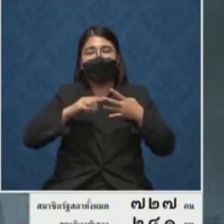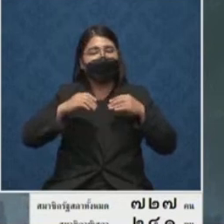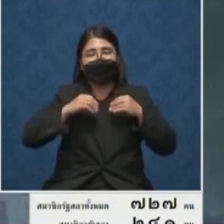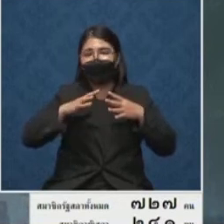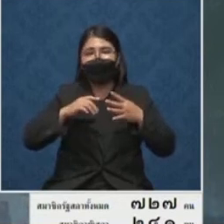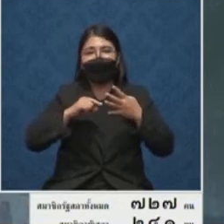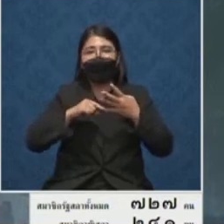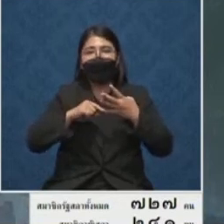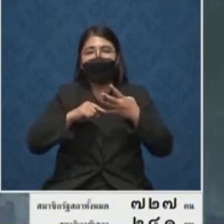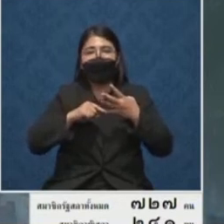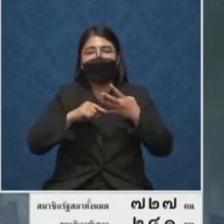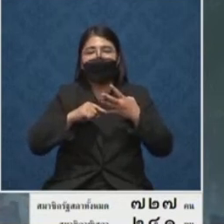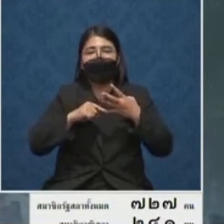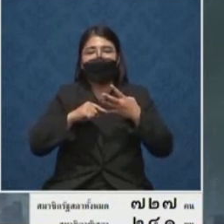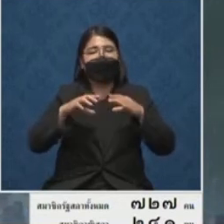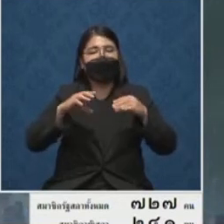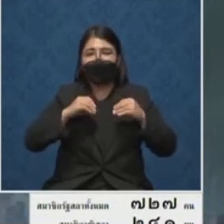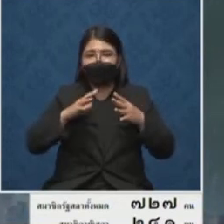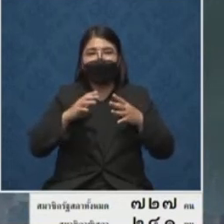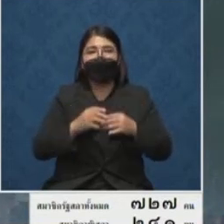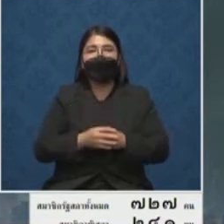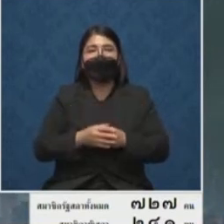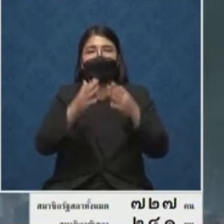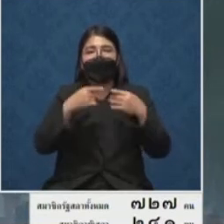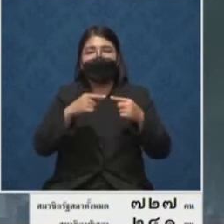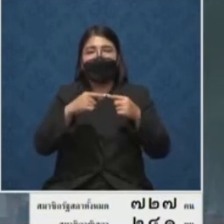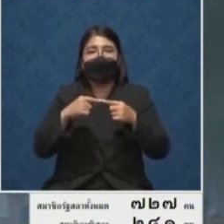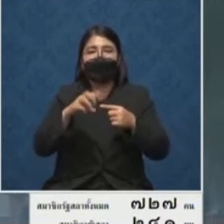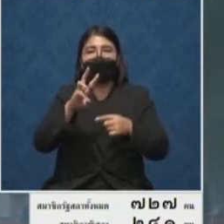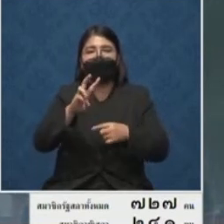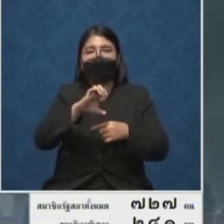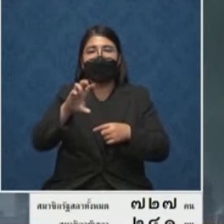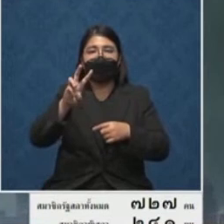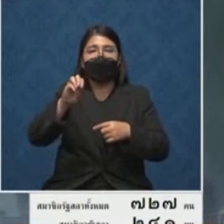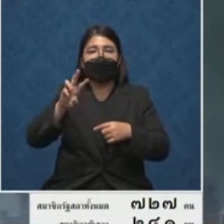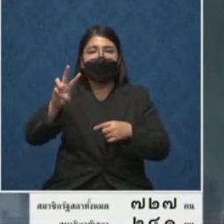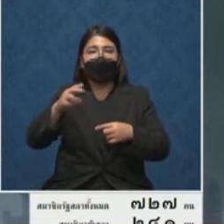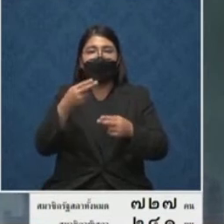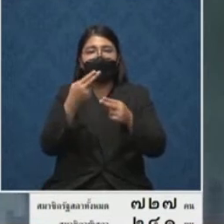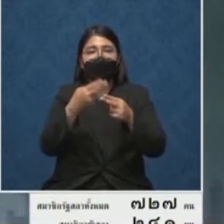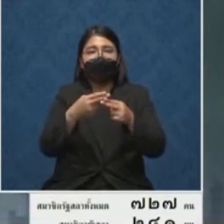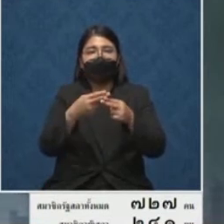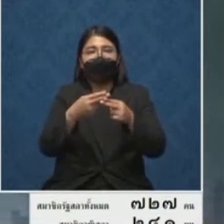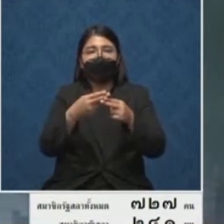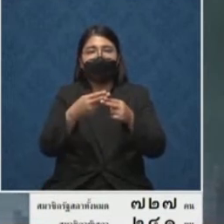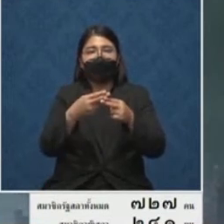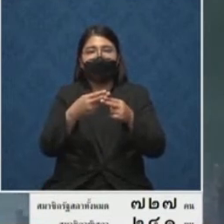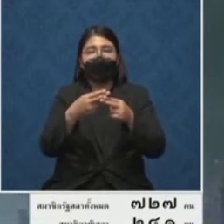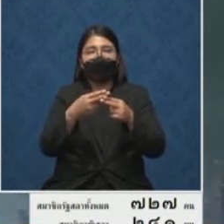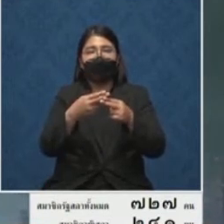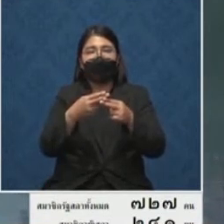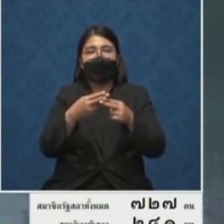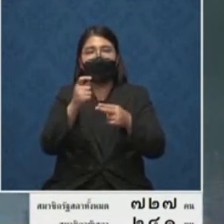การ3ไม่รับหลักการและ4ไม่รับหลักการครับ 666นายอ